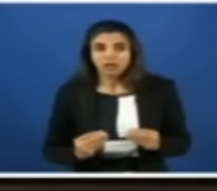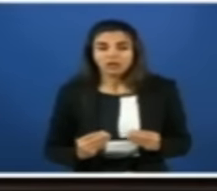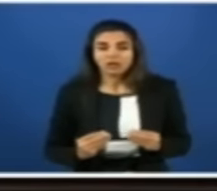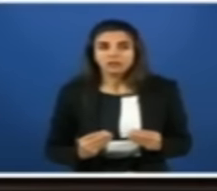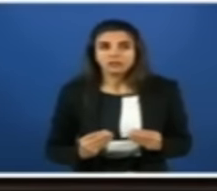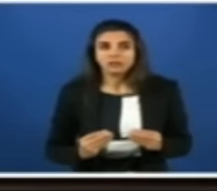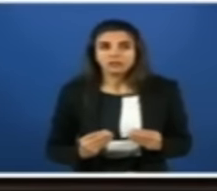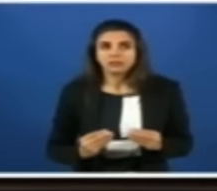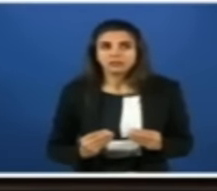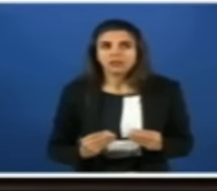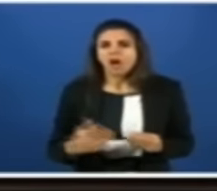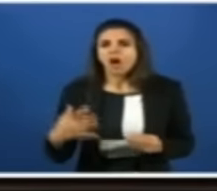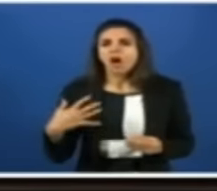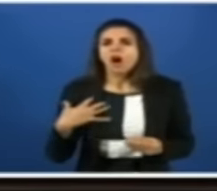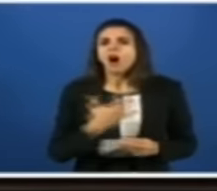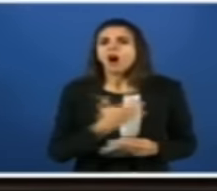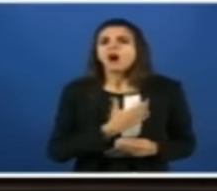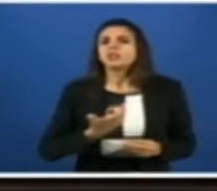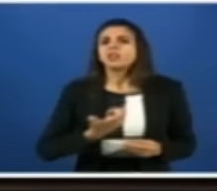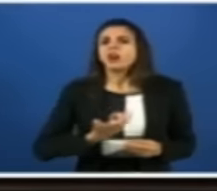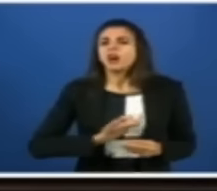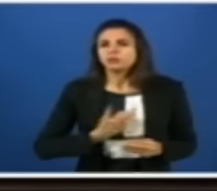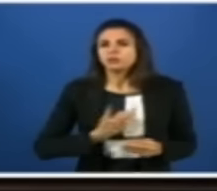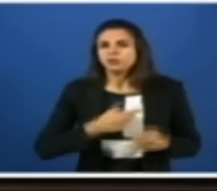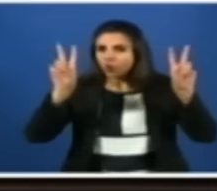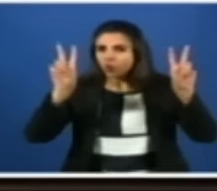artık bu anayasa konusunda